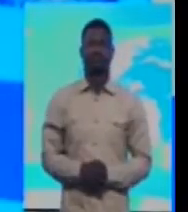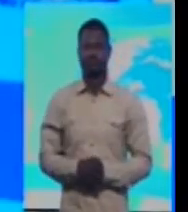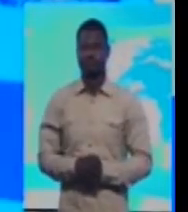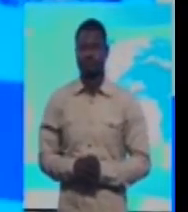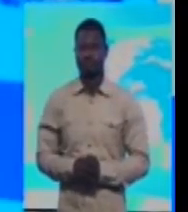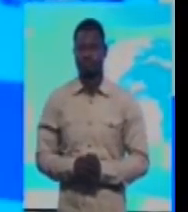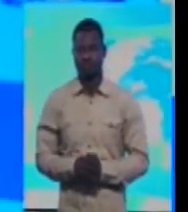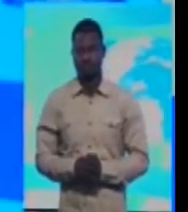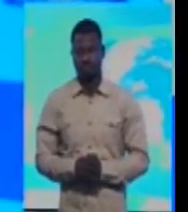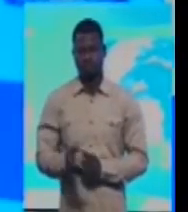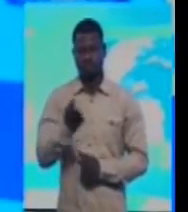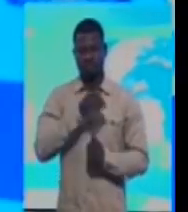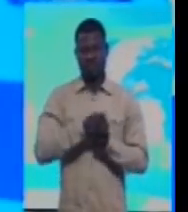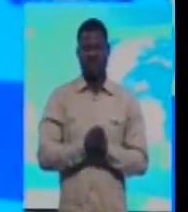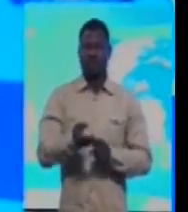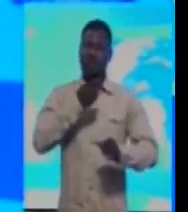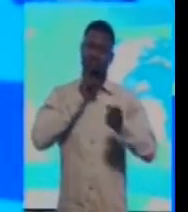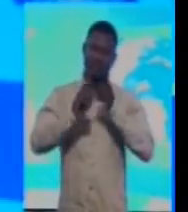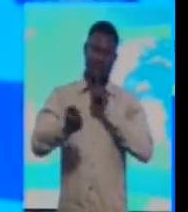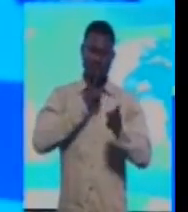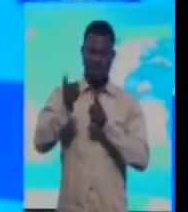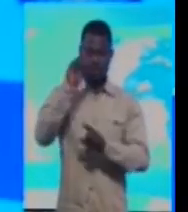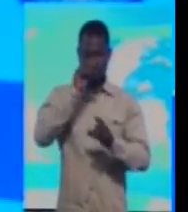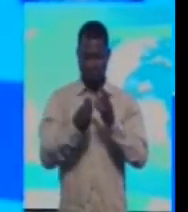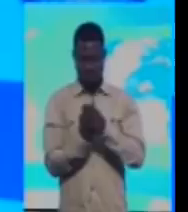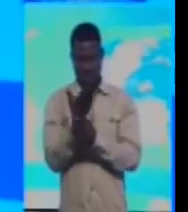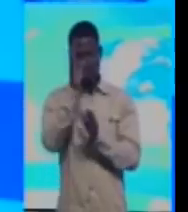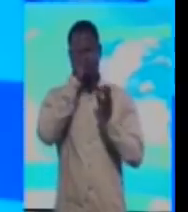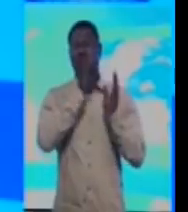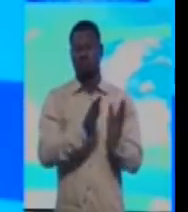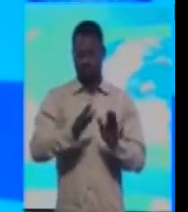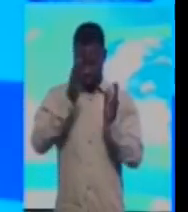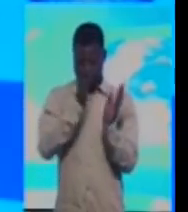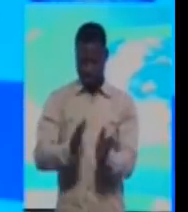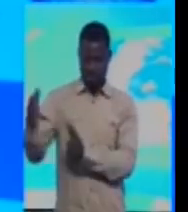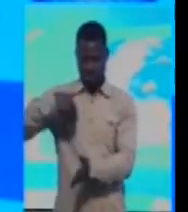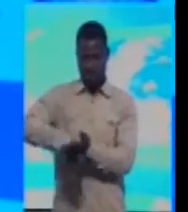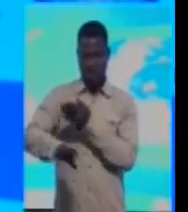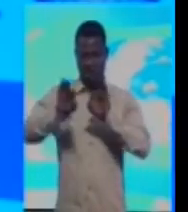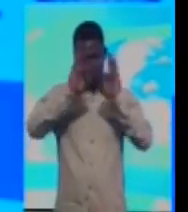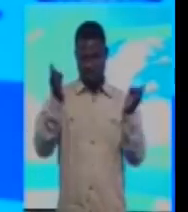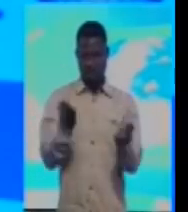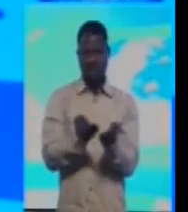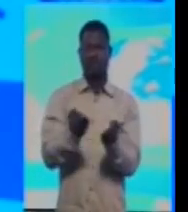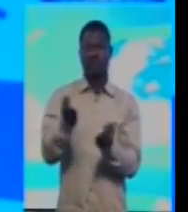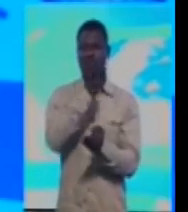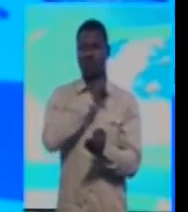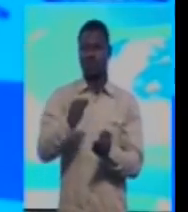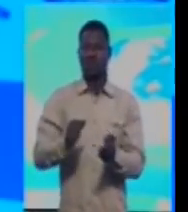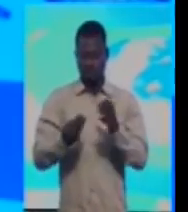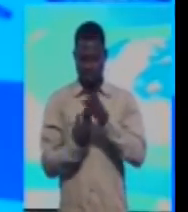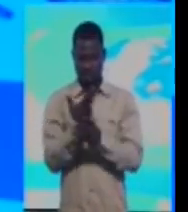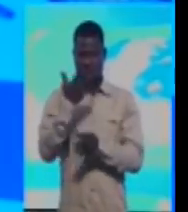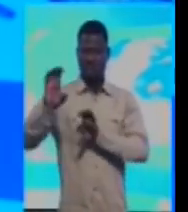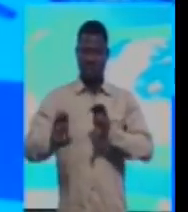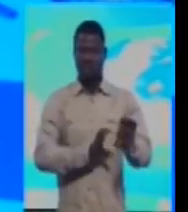Il a aussi été question de la promotion de la planification familiale dans plusieurs localités du Burkina. Une promotion faite